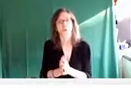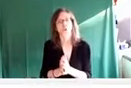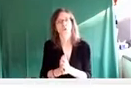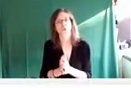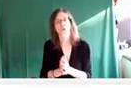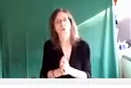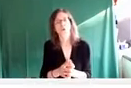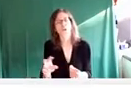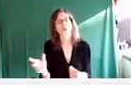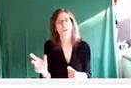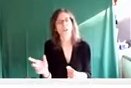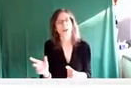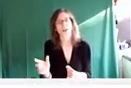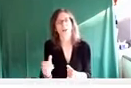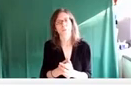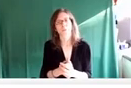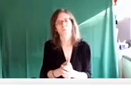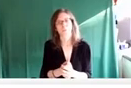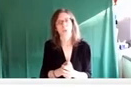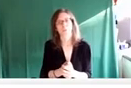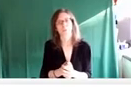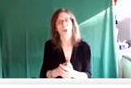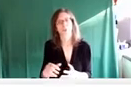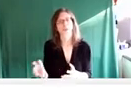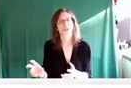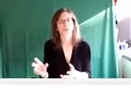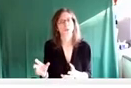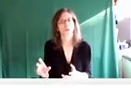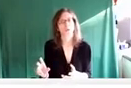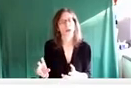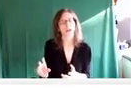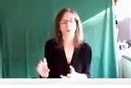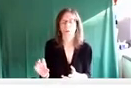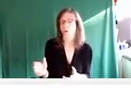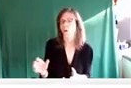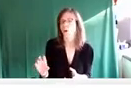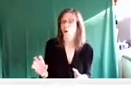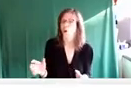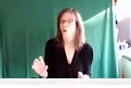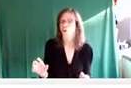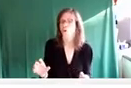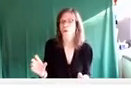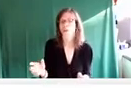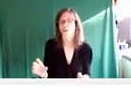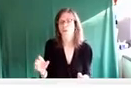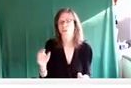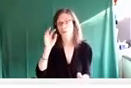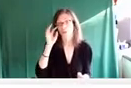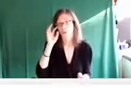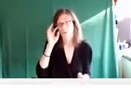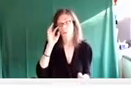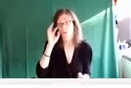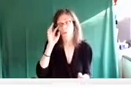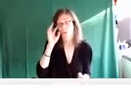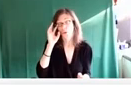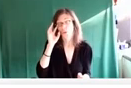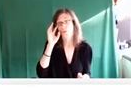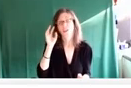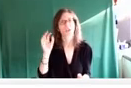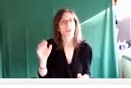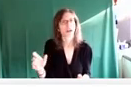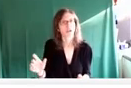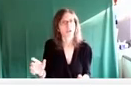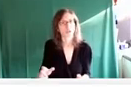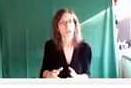Pour ceux, il y a aussi dans Dropbox et Google Drive, il y a comme un genre de gestion